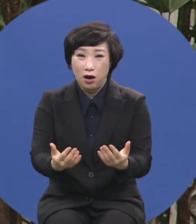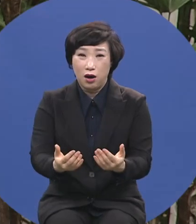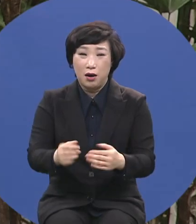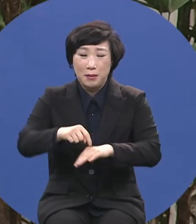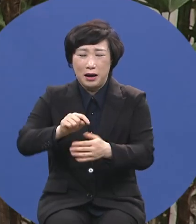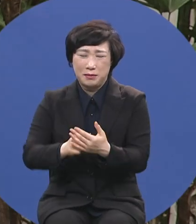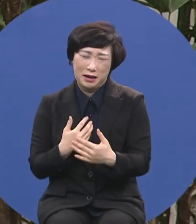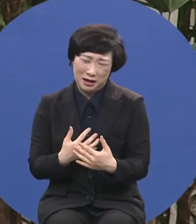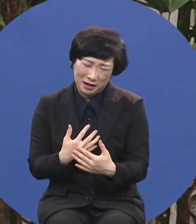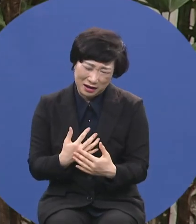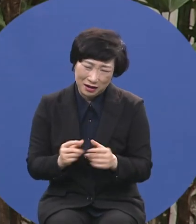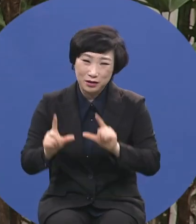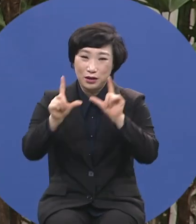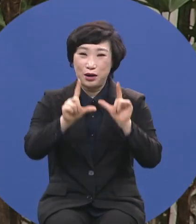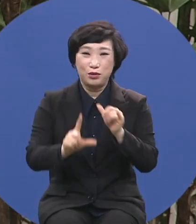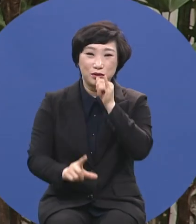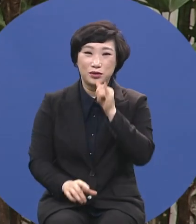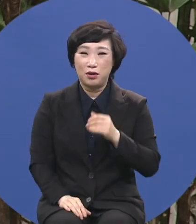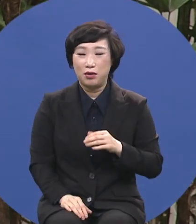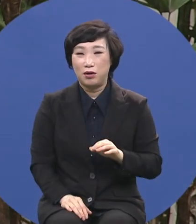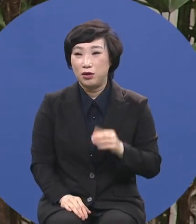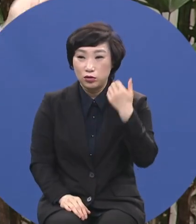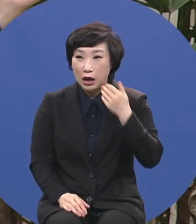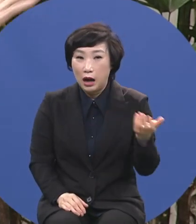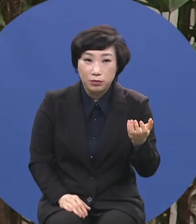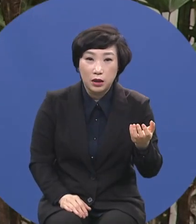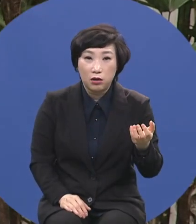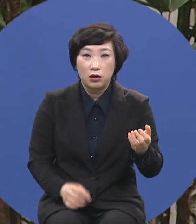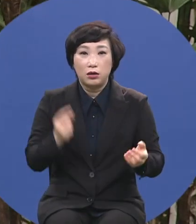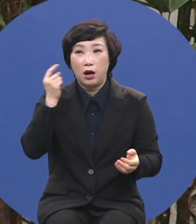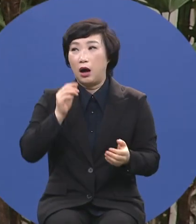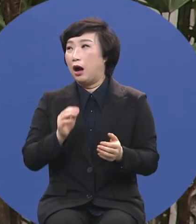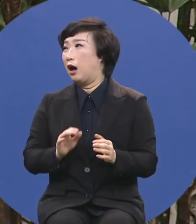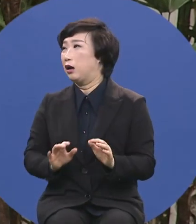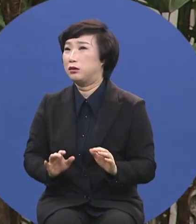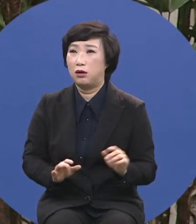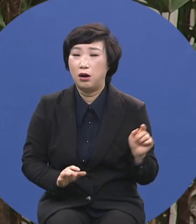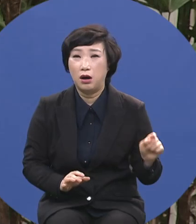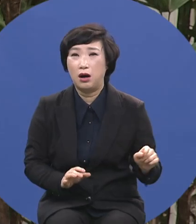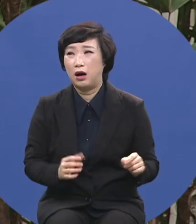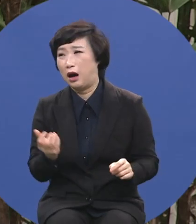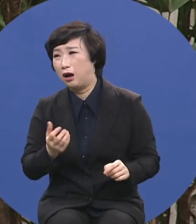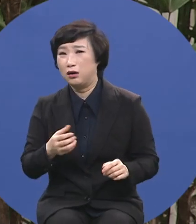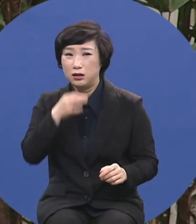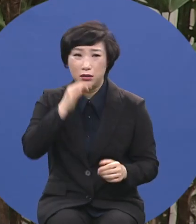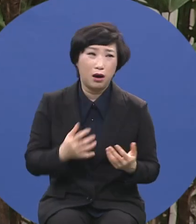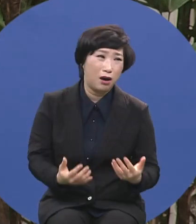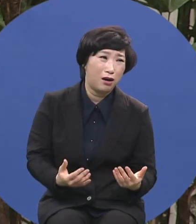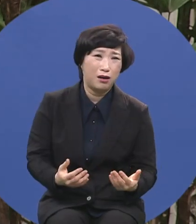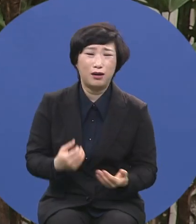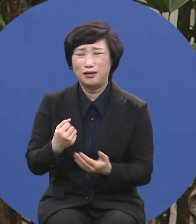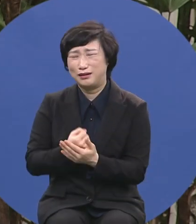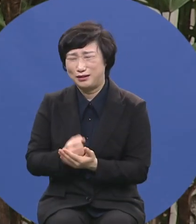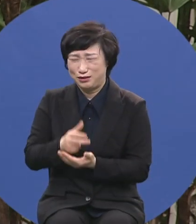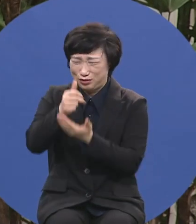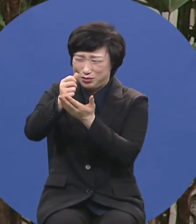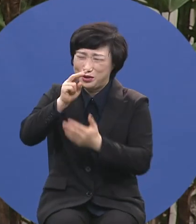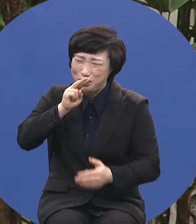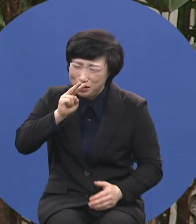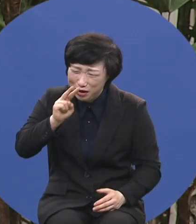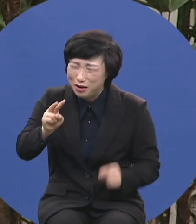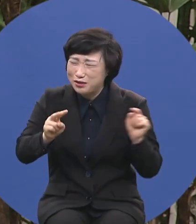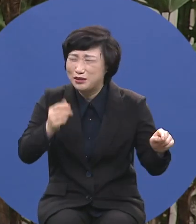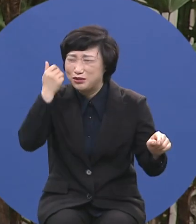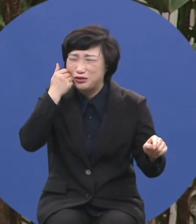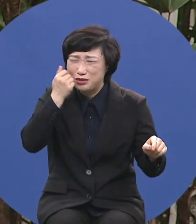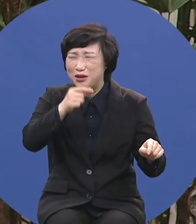큰 마음을 들고 사는. 누가 아프대야 얼마나 힘들까. 주여 그를